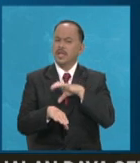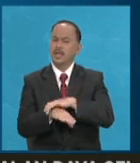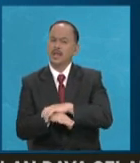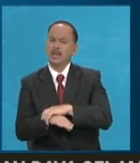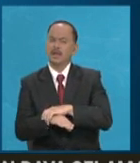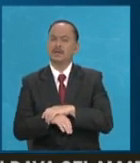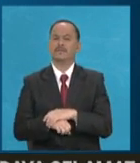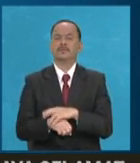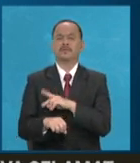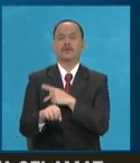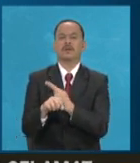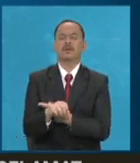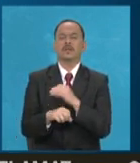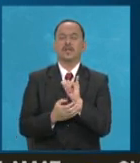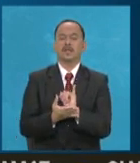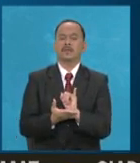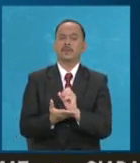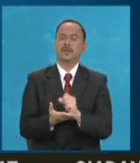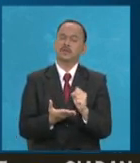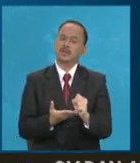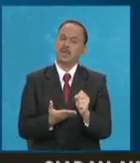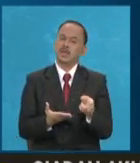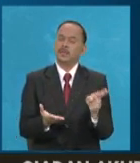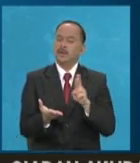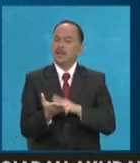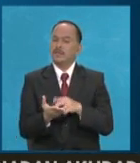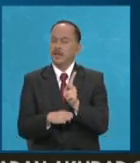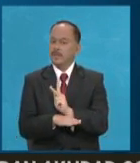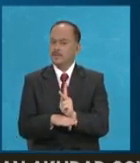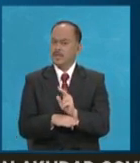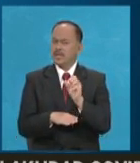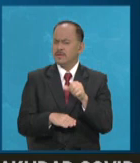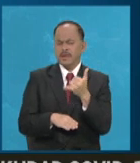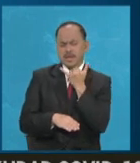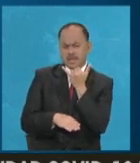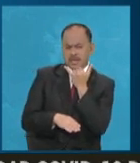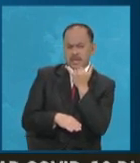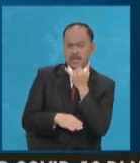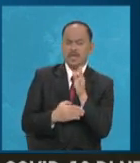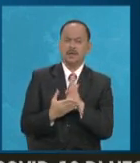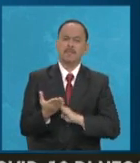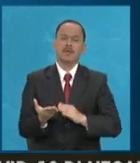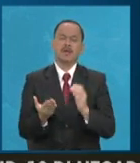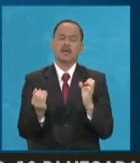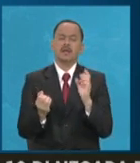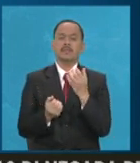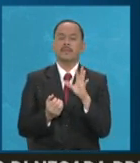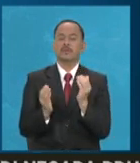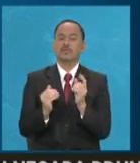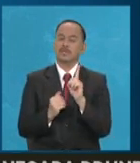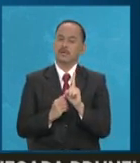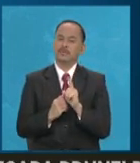penguat kuasa undang-undang jabatan imigration dan pendaftaran kebangsaan atas kesalahan di bawah bab 15 kurung 1